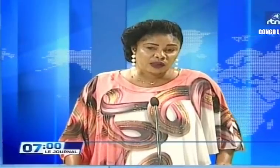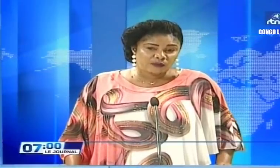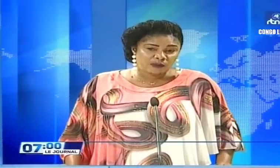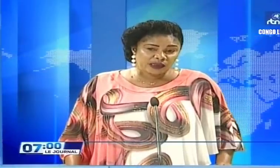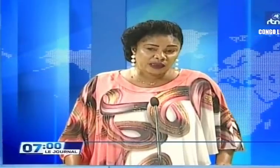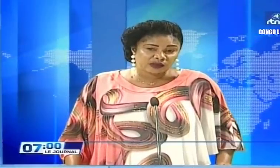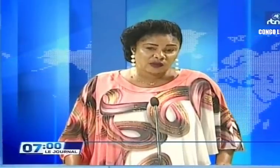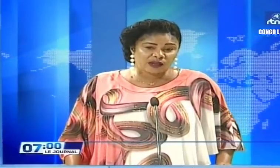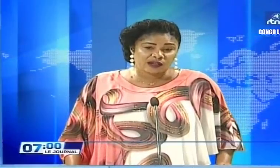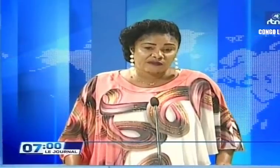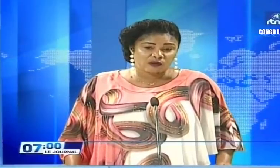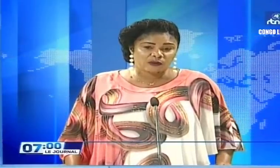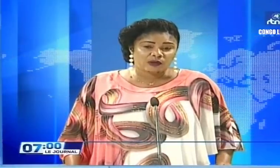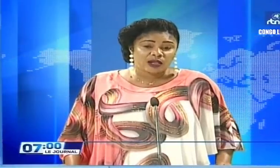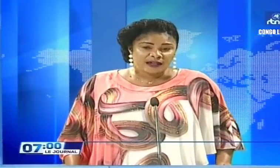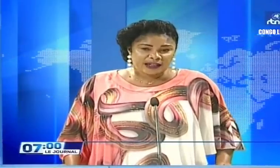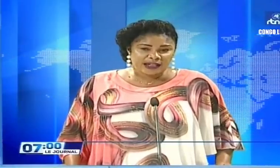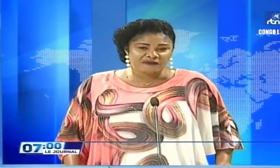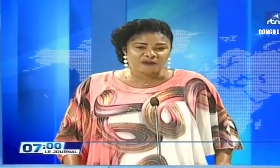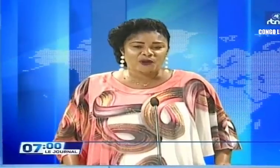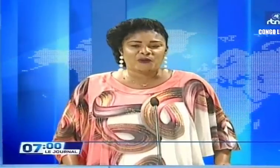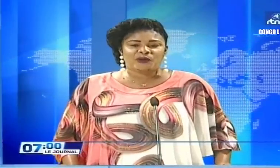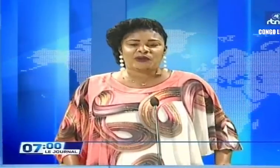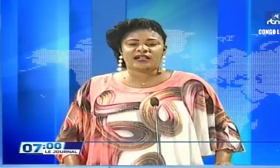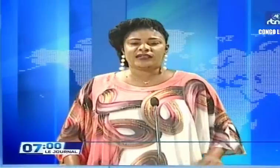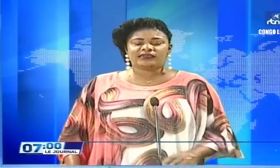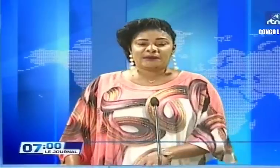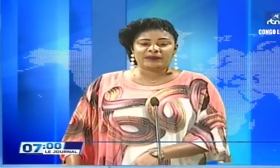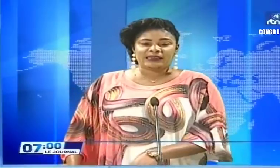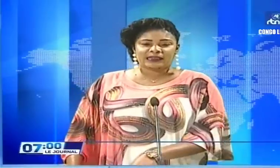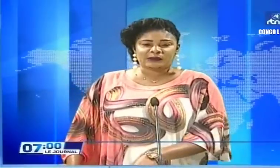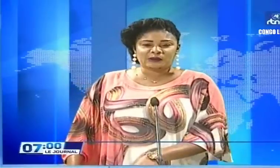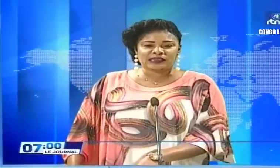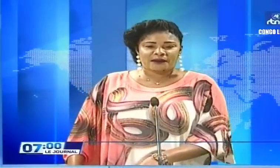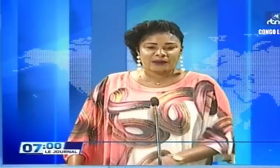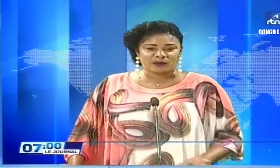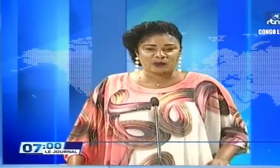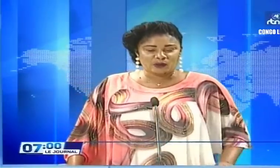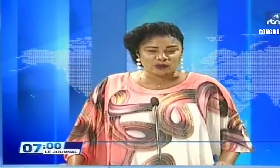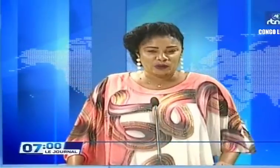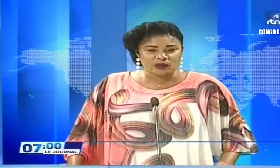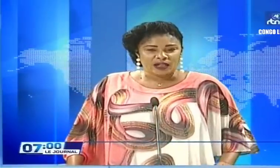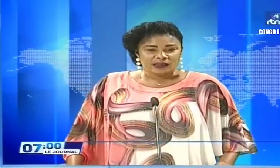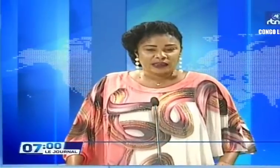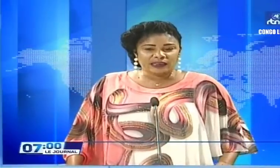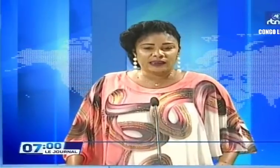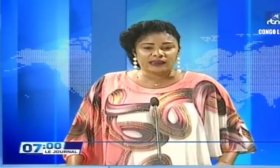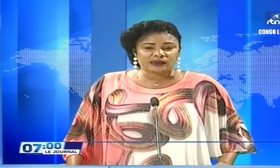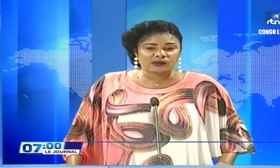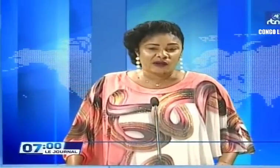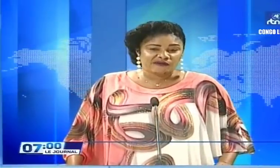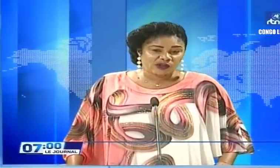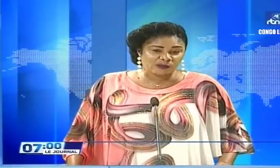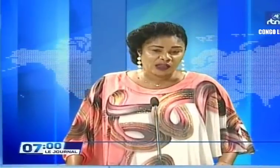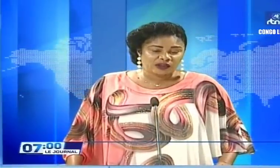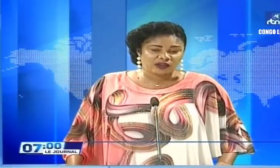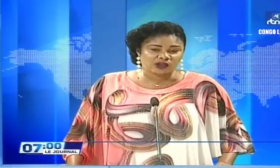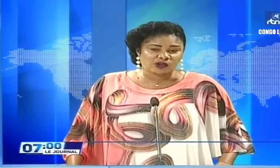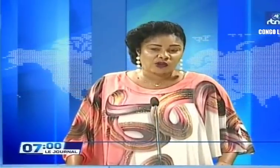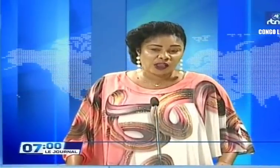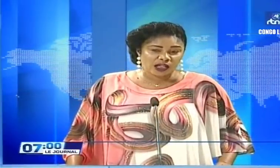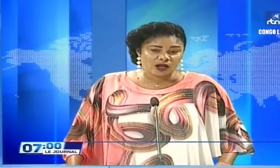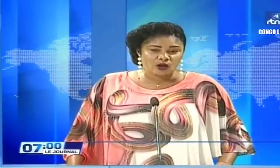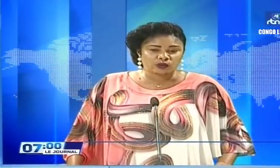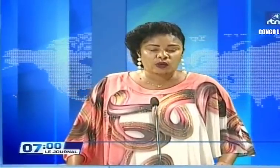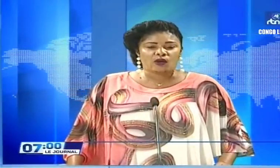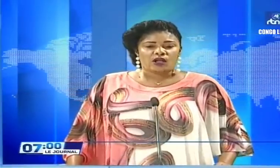désarmement, démobilisation, relèvement communautaire et stabilisation sera bientôt connue. Sa désignation a fait l'objet des